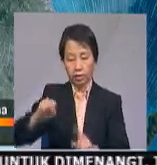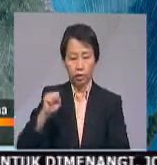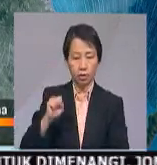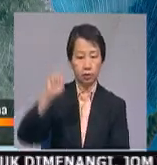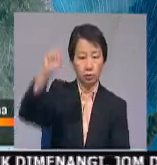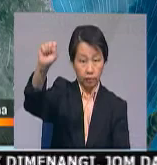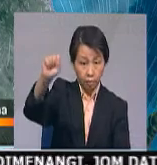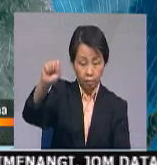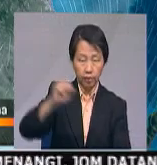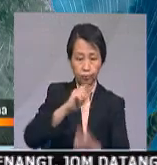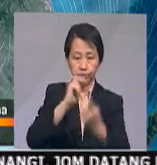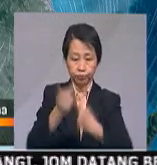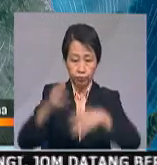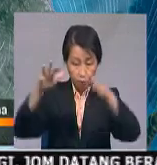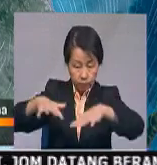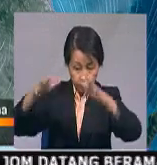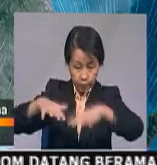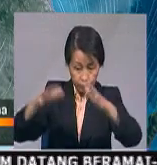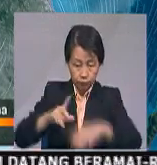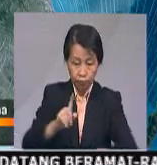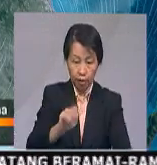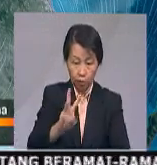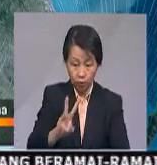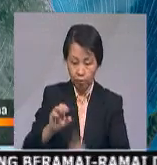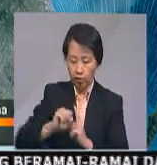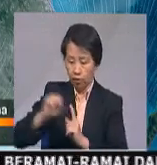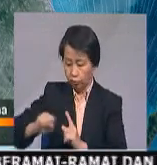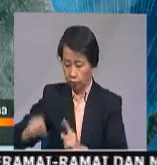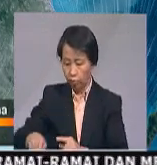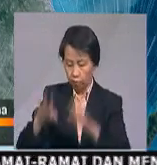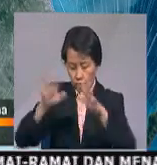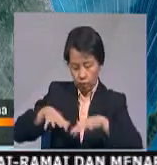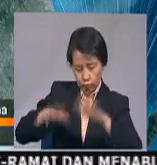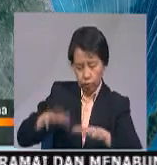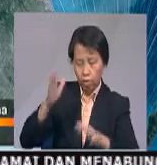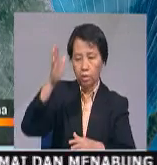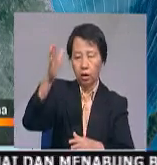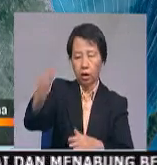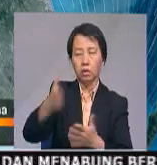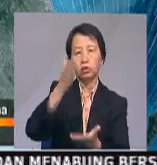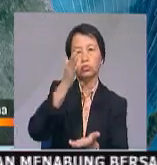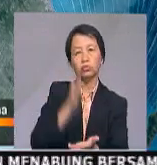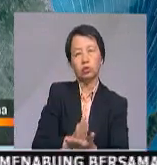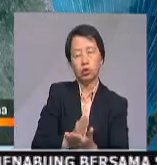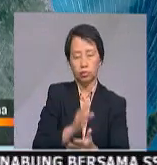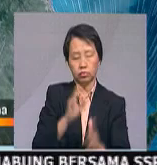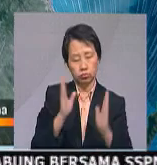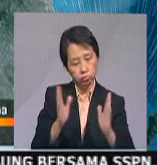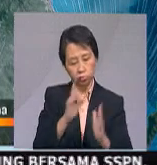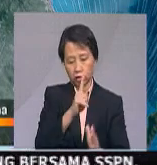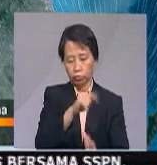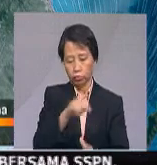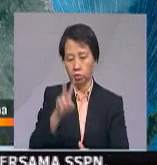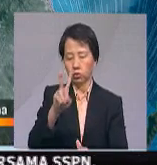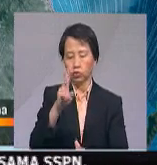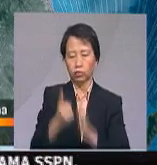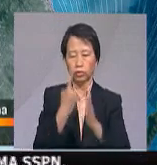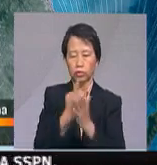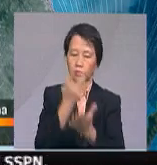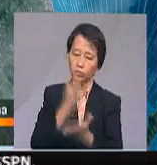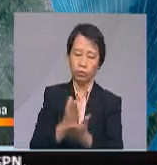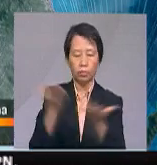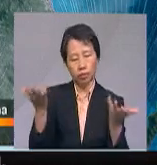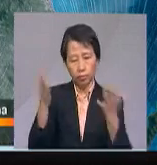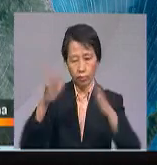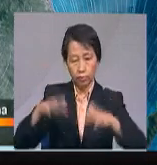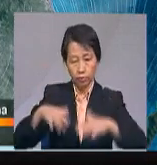mana keadaan hujan yang sedang berlaku ketika ini kami jangkakan akan beransur pulih dalam tempoh 1 hingga 2 jam sahaja lagi.